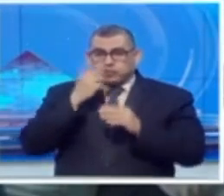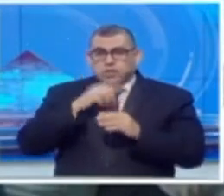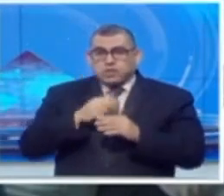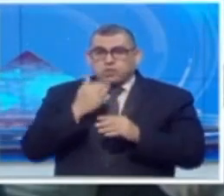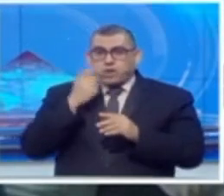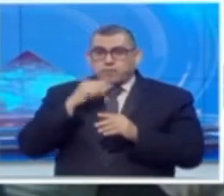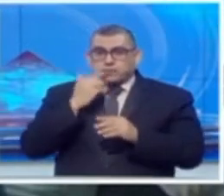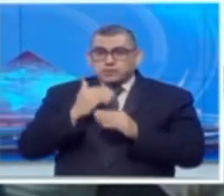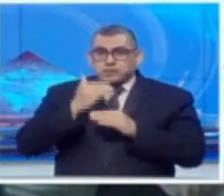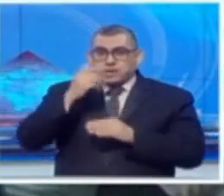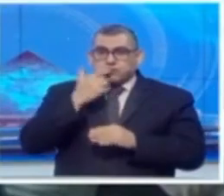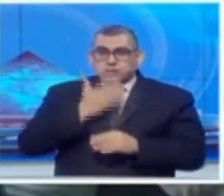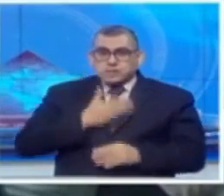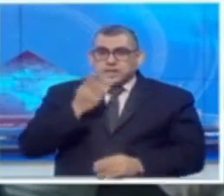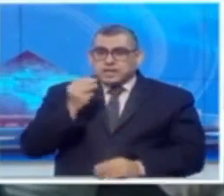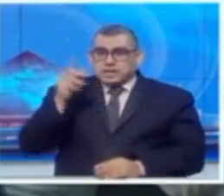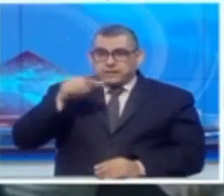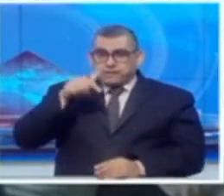وبيحسب برضو السن في